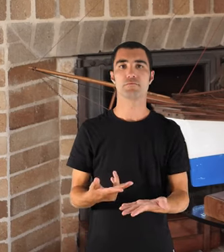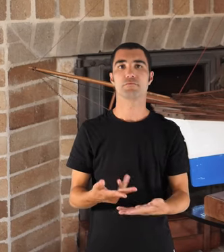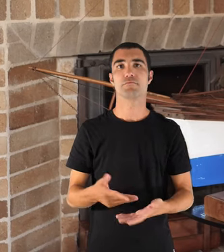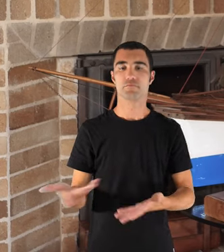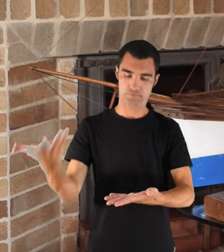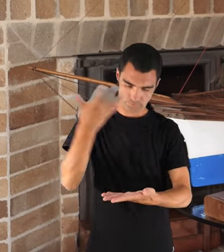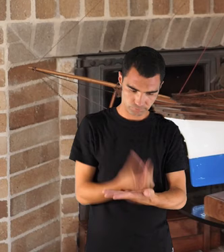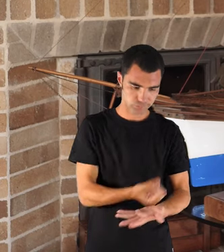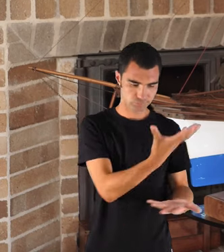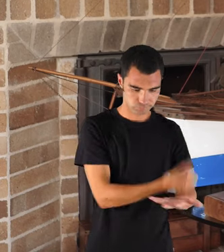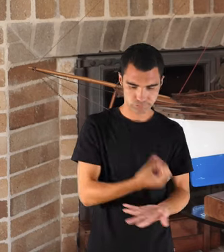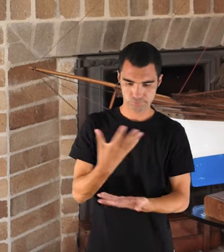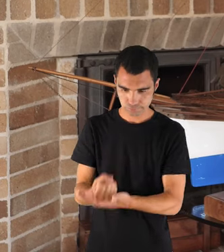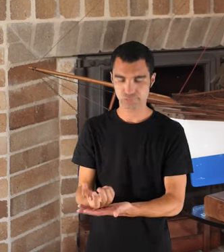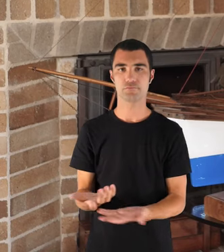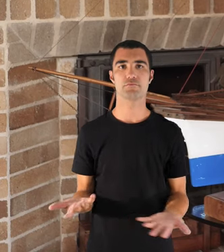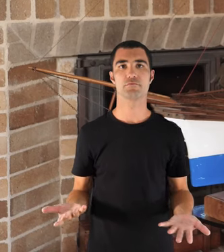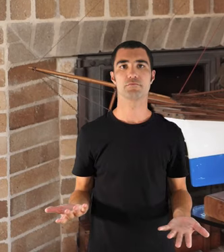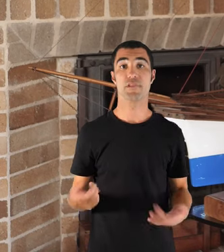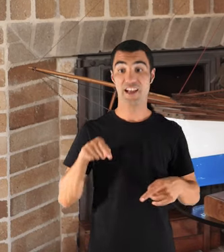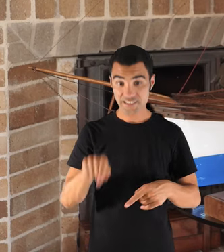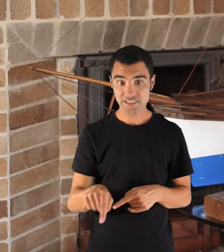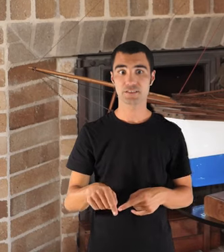les eines que s'empleaven en aquell temps